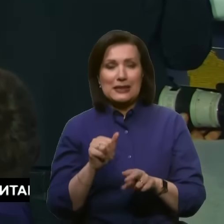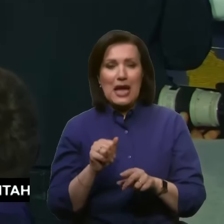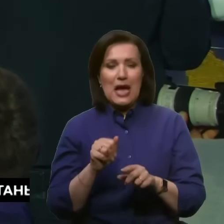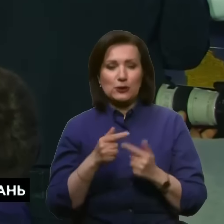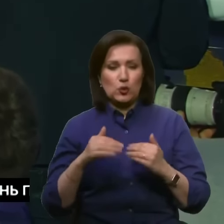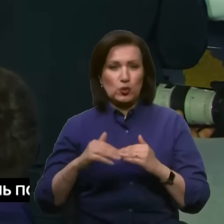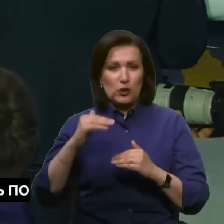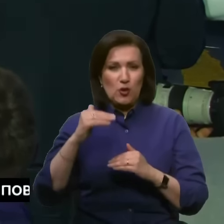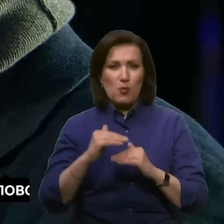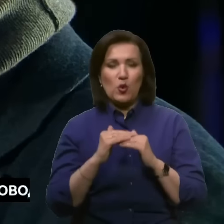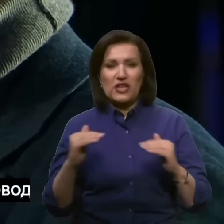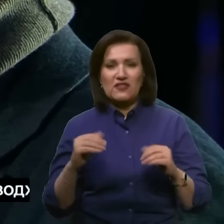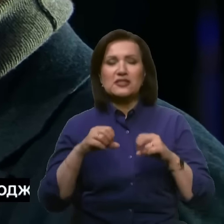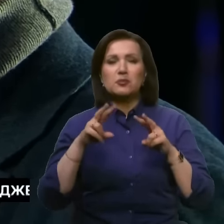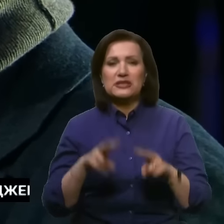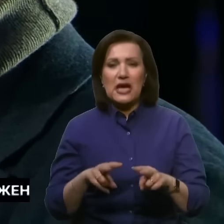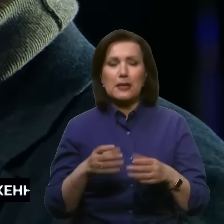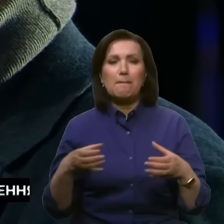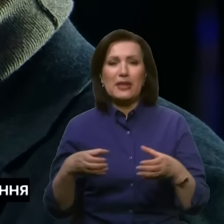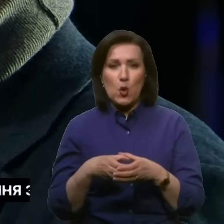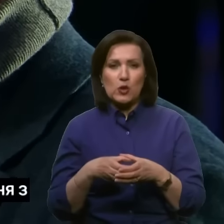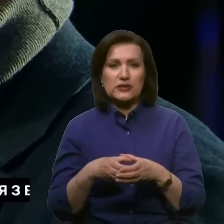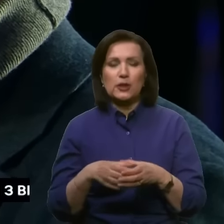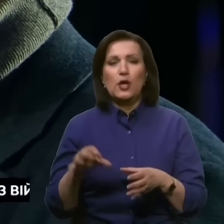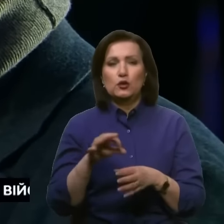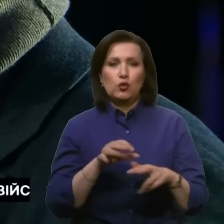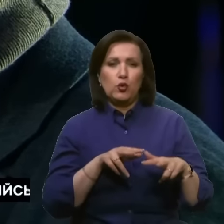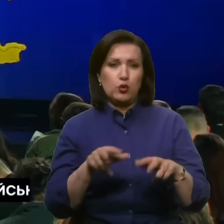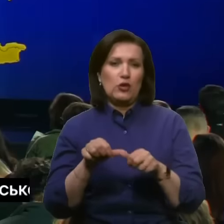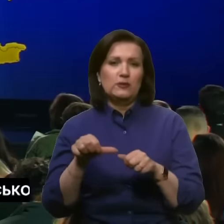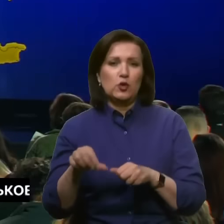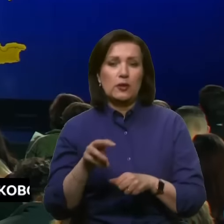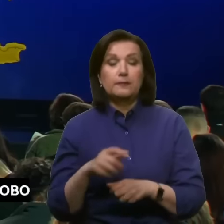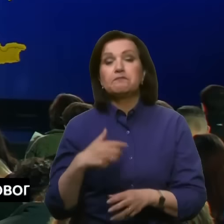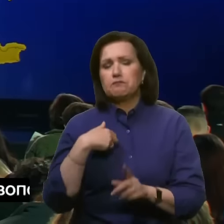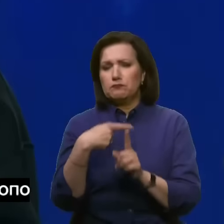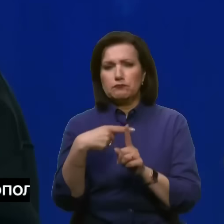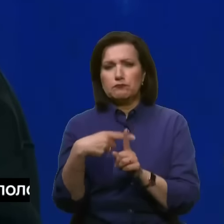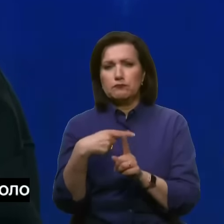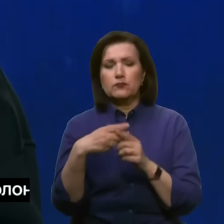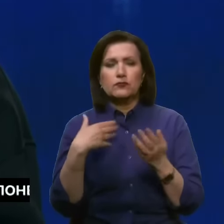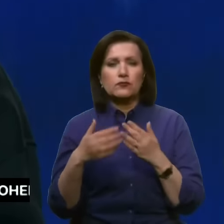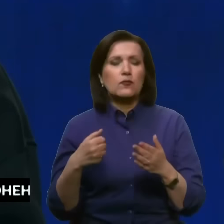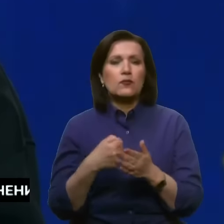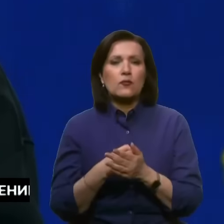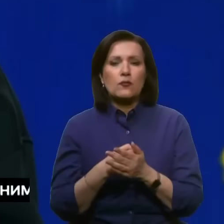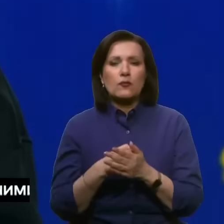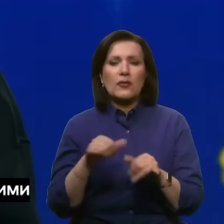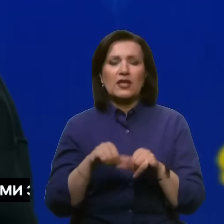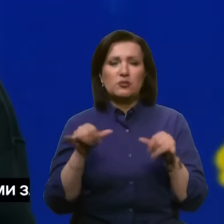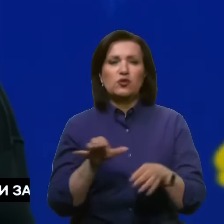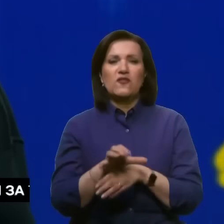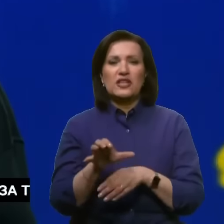структурному рівні в Збройних силах України спеціальний підрозділ щодо дронів, зокрема? Я позитивно ставлюсь до